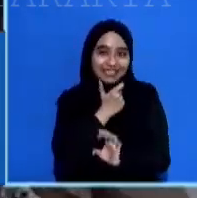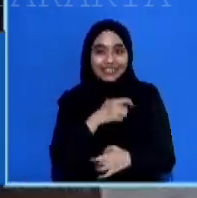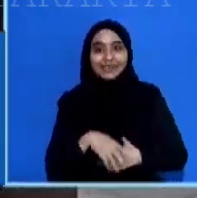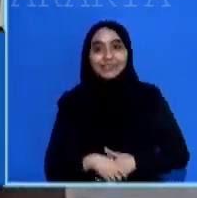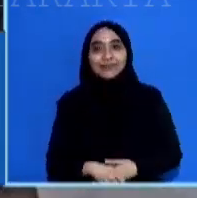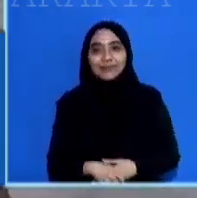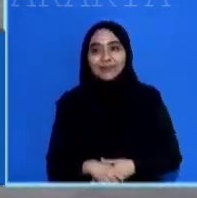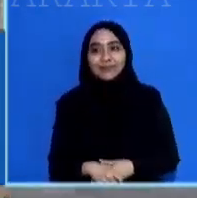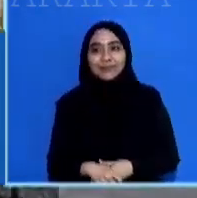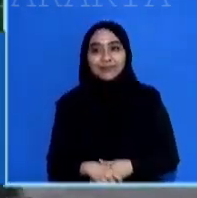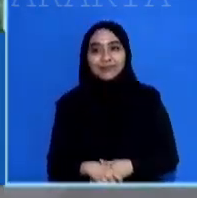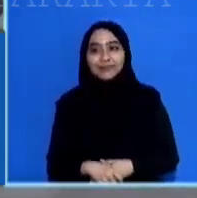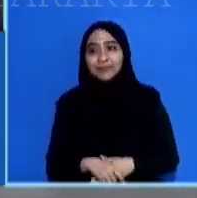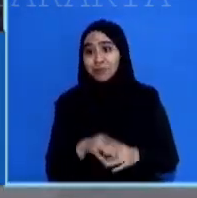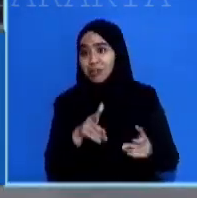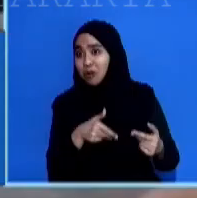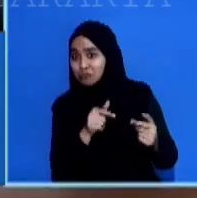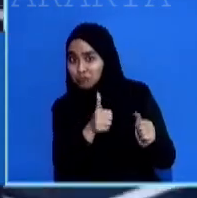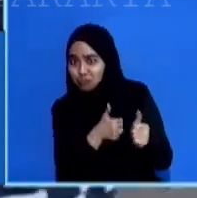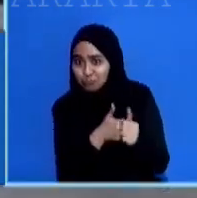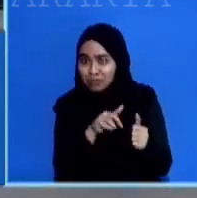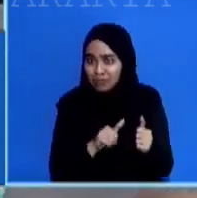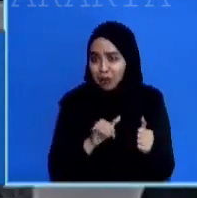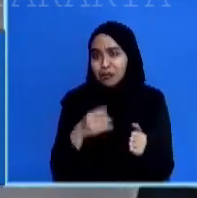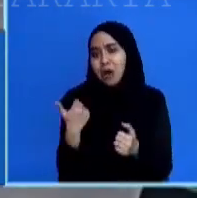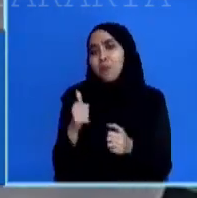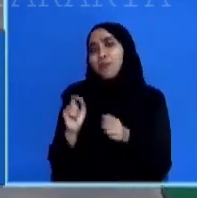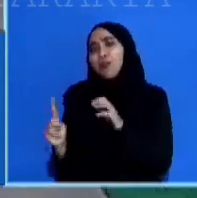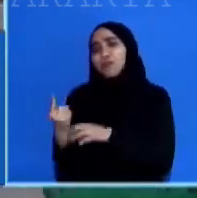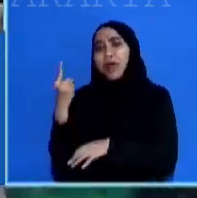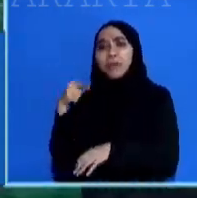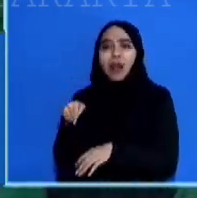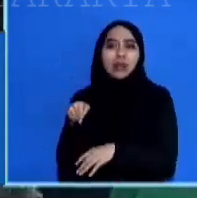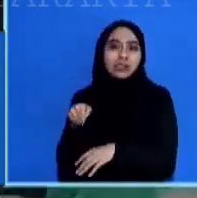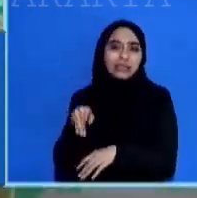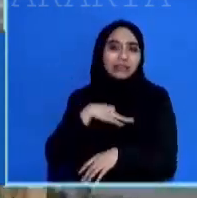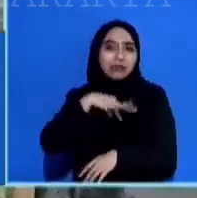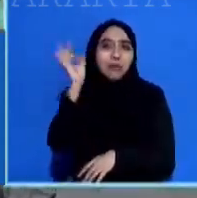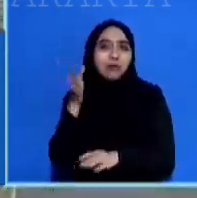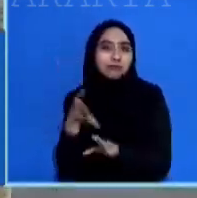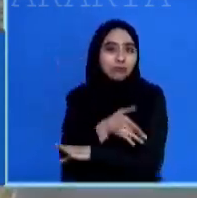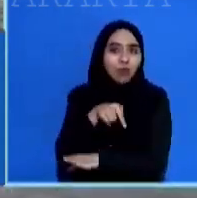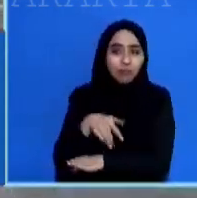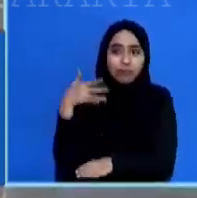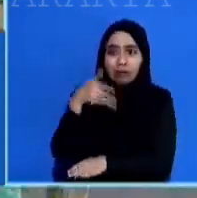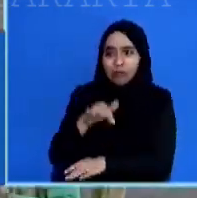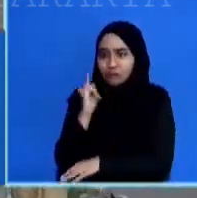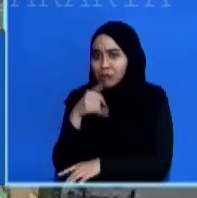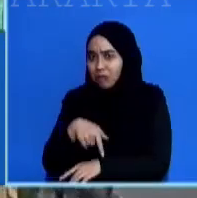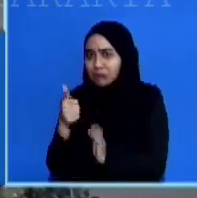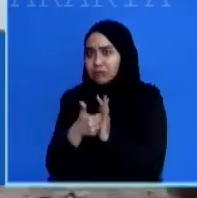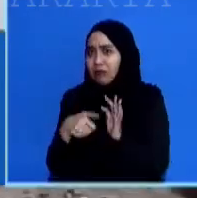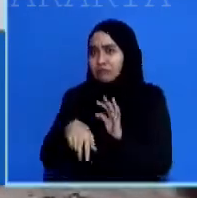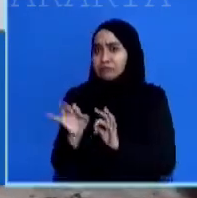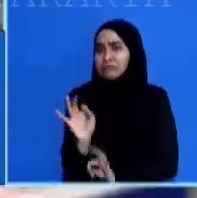kalian baru ini Mbak ikut Iya baru pertama kali sebelumnya belum pernah kalau ke jnya enggak pernah pas ada acara